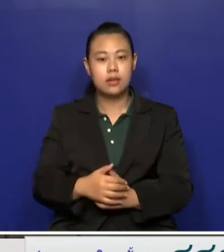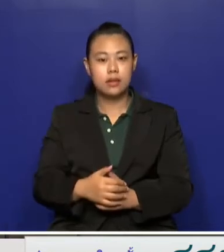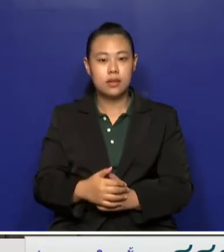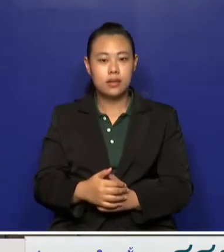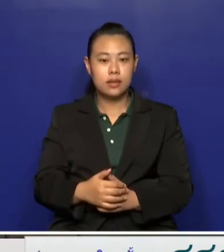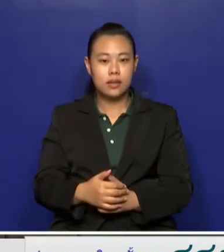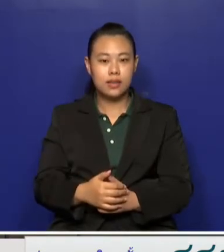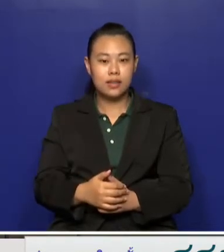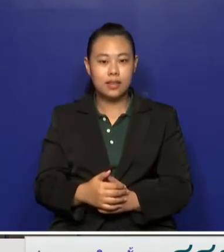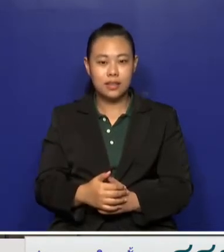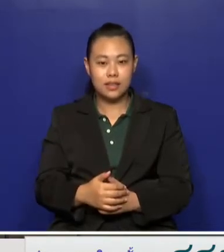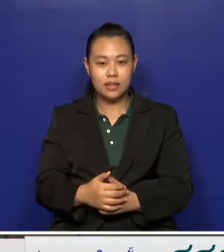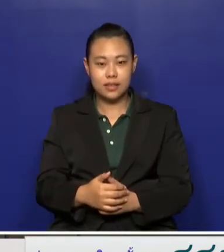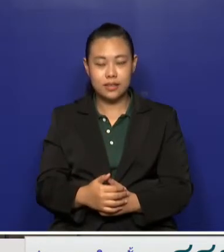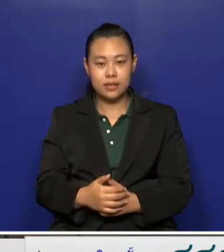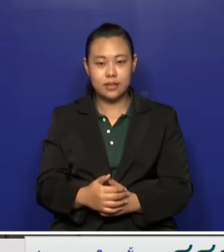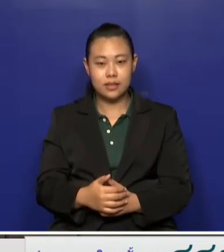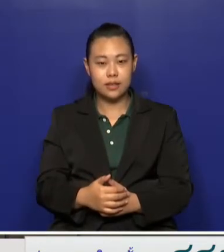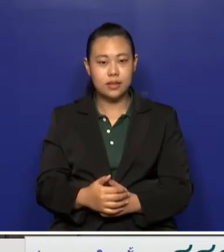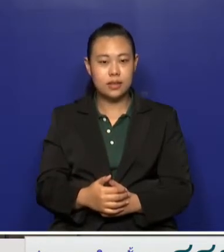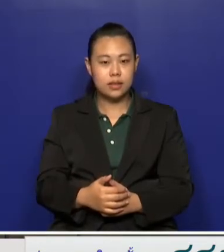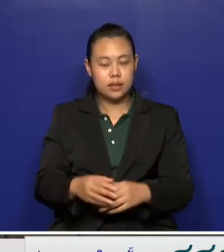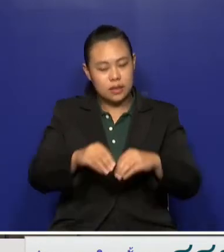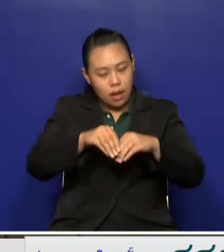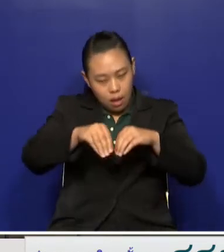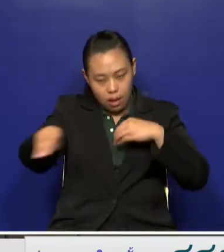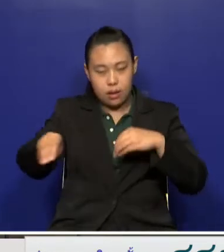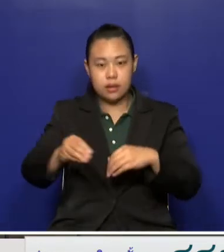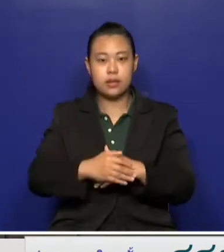ไม่ห่างไกลหรอกครับอยู่ใกล้ๆเมืองนี่แหละส่วนใหญ่นะครับเด็ก